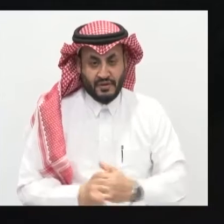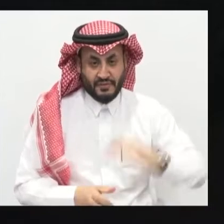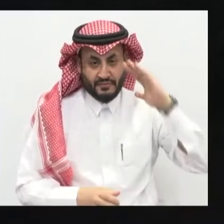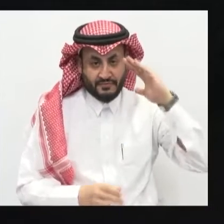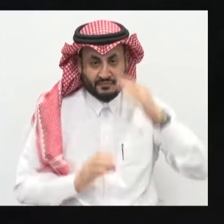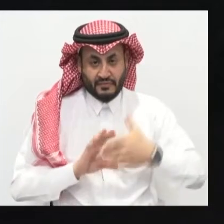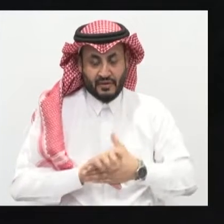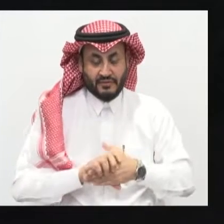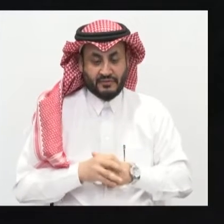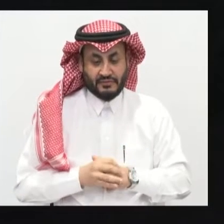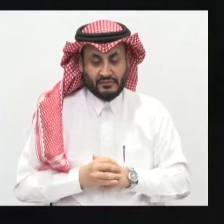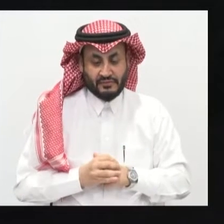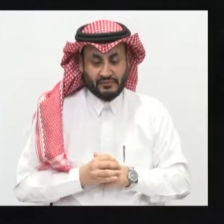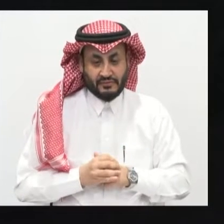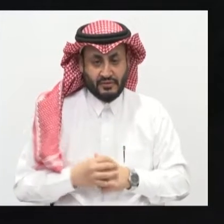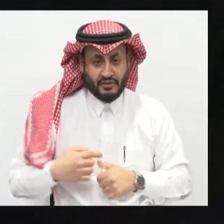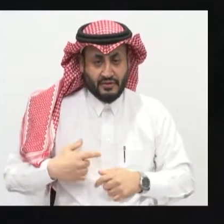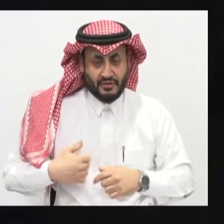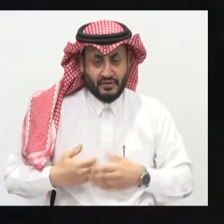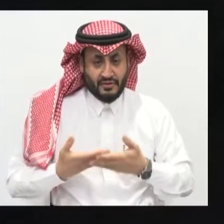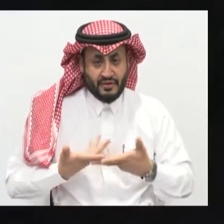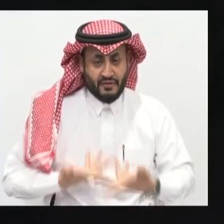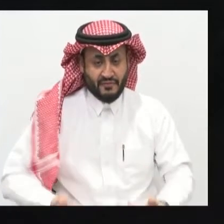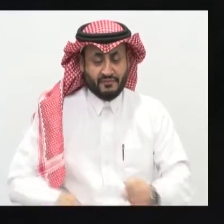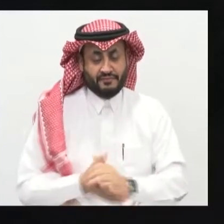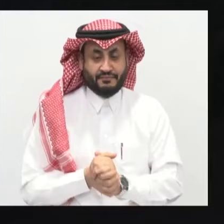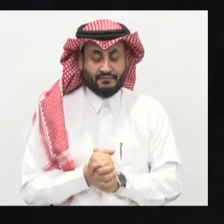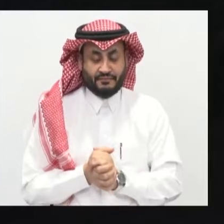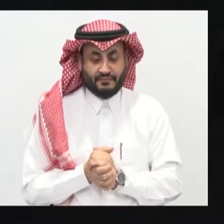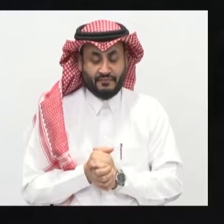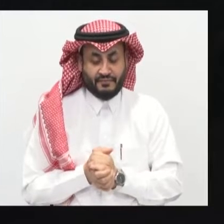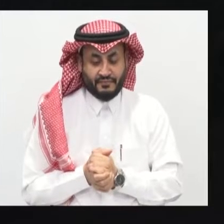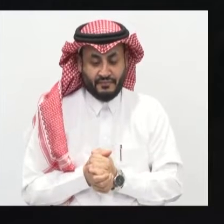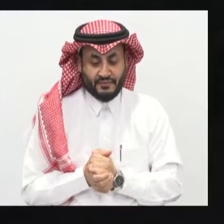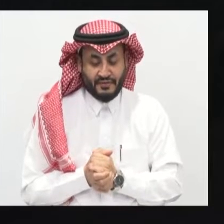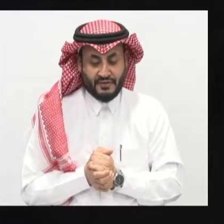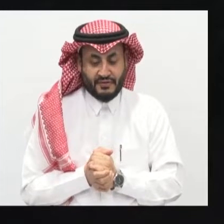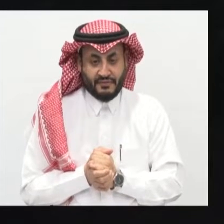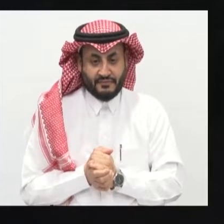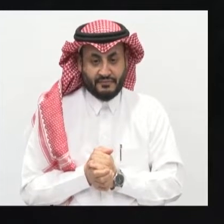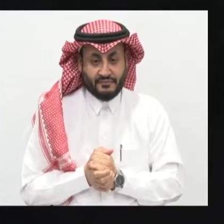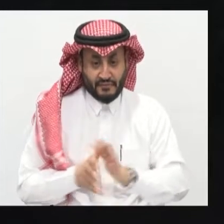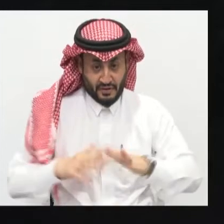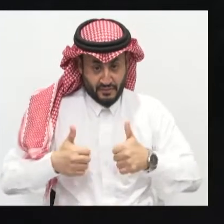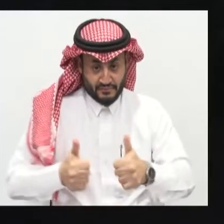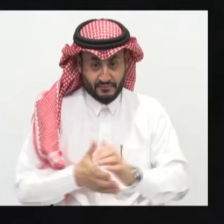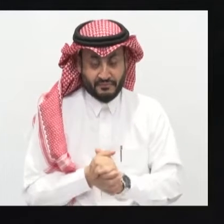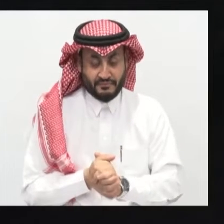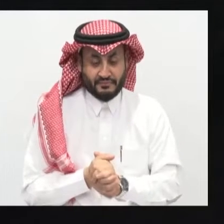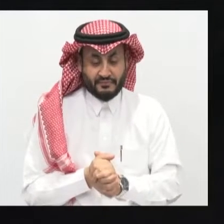السلام عليكم ورحمة الله وبركاته. بسم الله الرحمن الرحيم. In the name of Allah, the most gracious, the most merciful. How are we doing